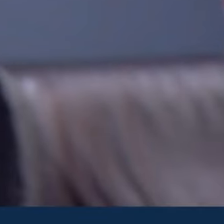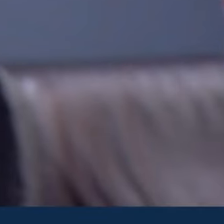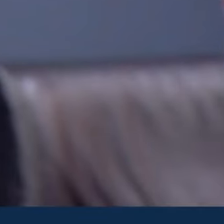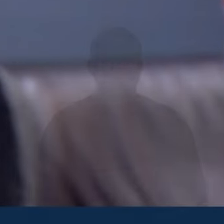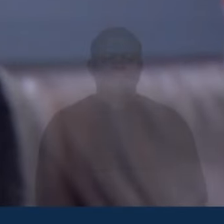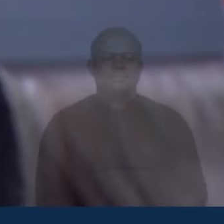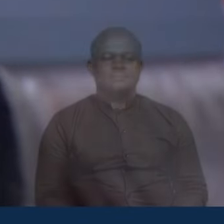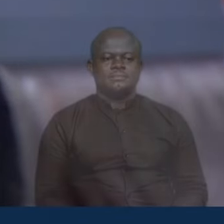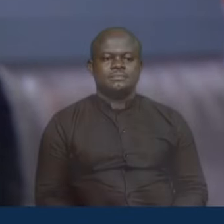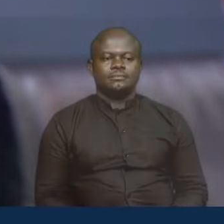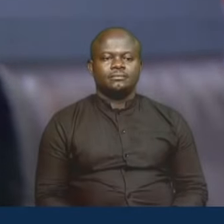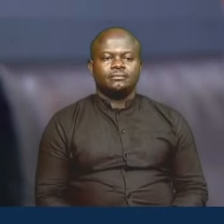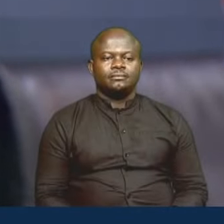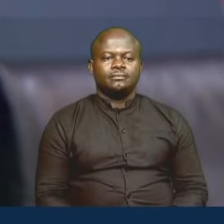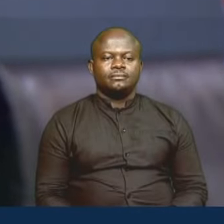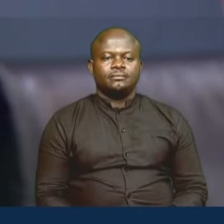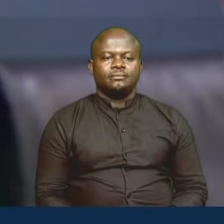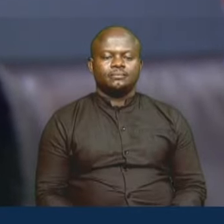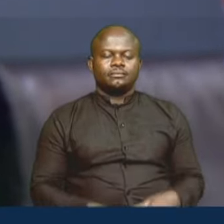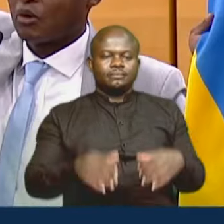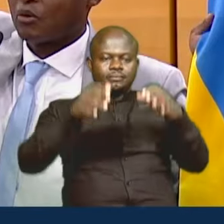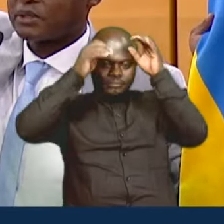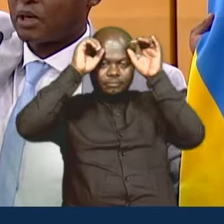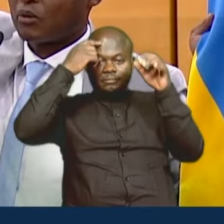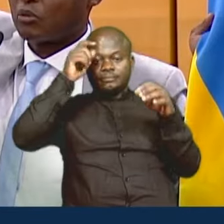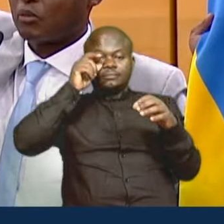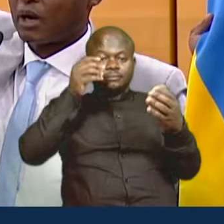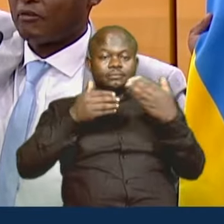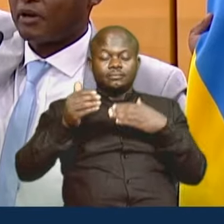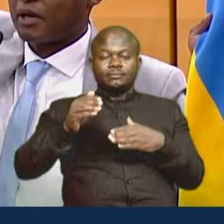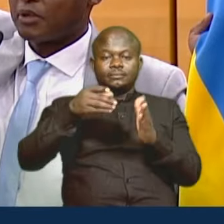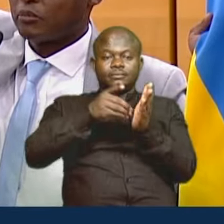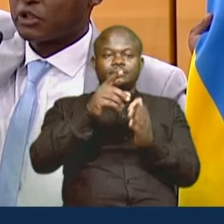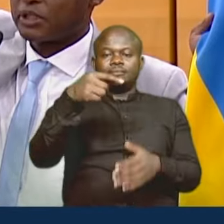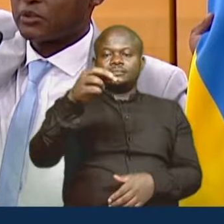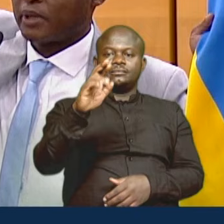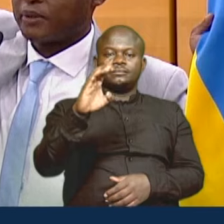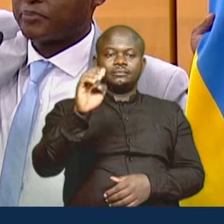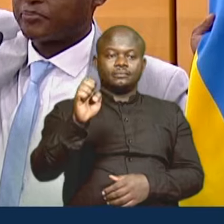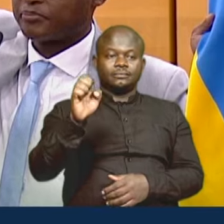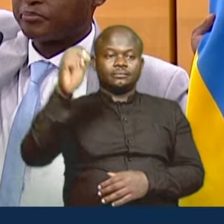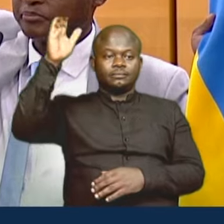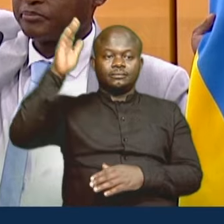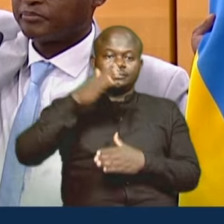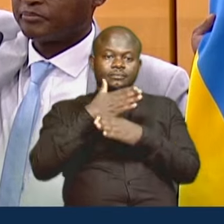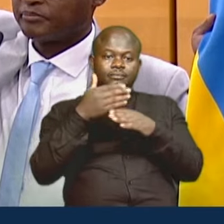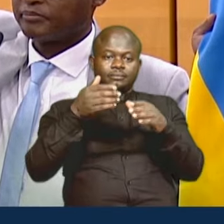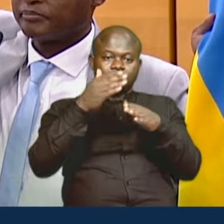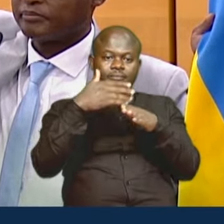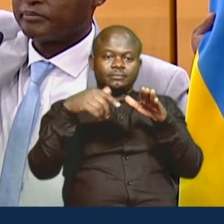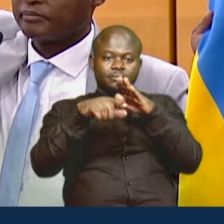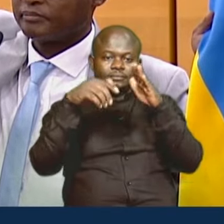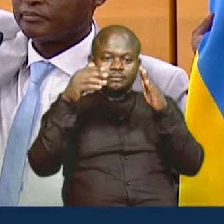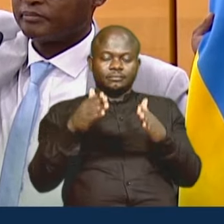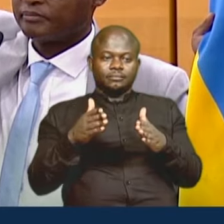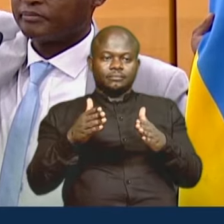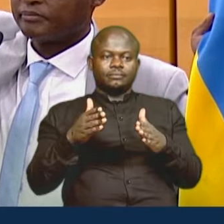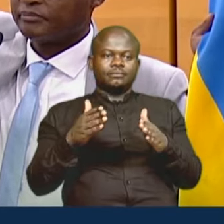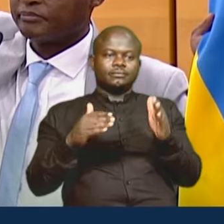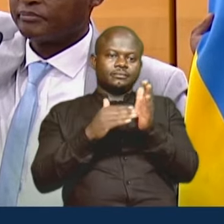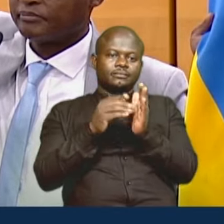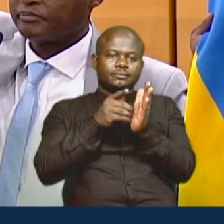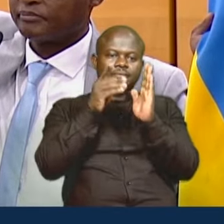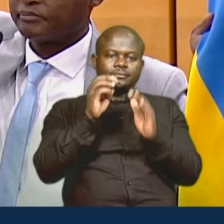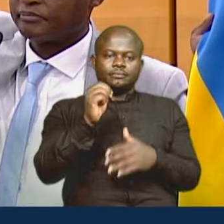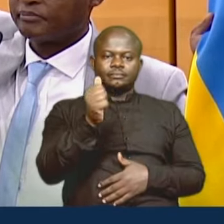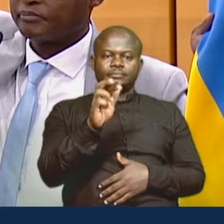Umukuru w'igihugu Paul Kagame yabanje kwakira indahiro ya Dr. Patrice Mugenzi warahiriye kuba Minisitiri w'Ubutegetsi bw'Igihugu ndetse na Dr.